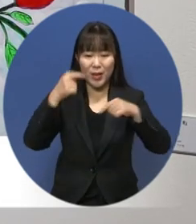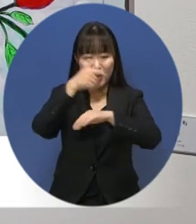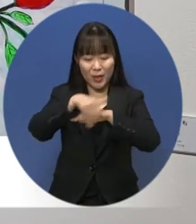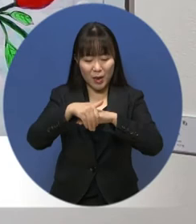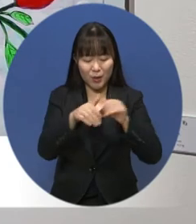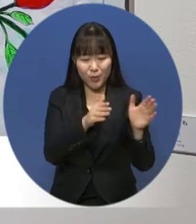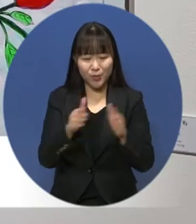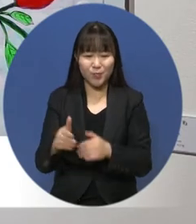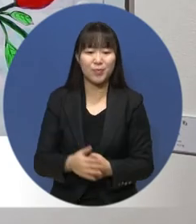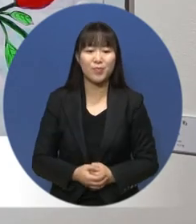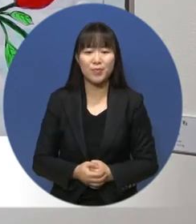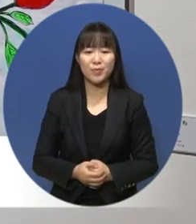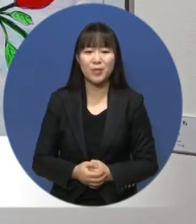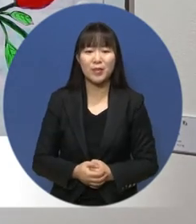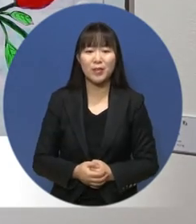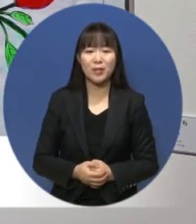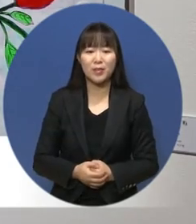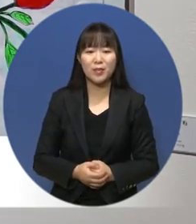준비하게 되었습니다.